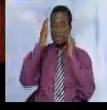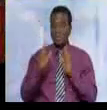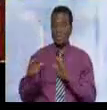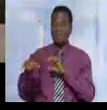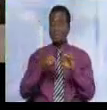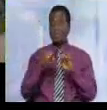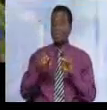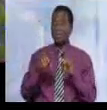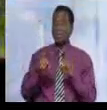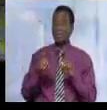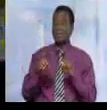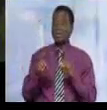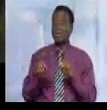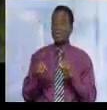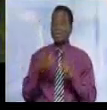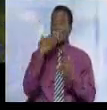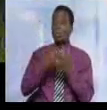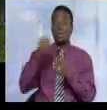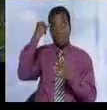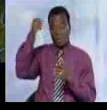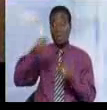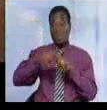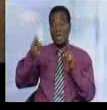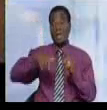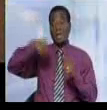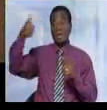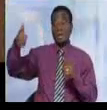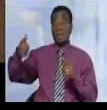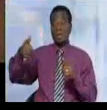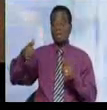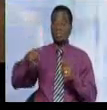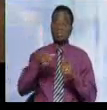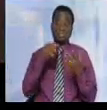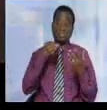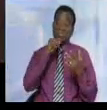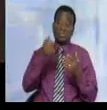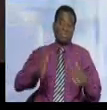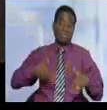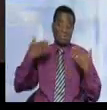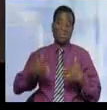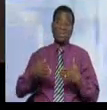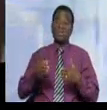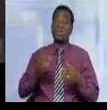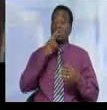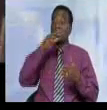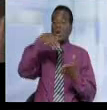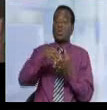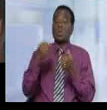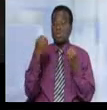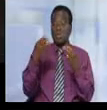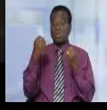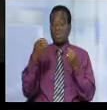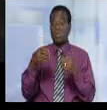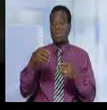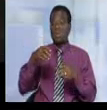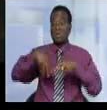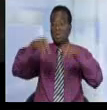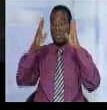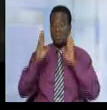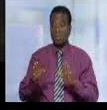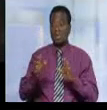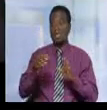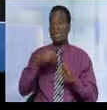le Rwanda. Une bonne idée, certes, mais ailleurs, elle n'enchante pas. Ils sont encore nombreux, ces commerçants qui traînent les pas. Là, nous